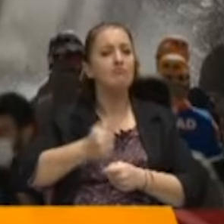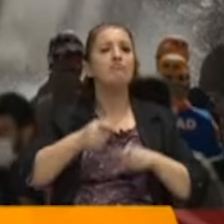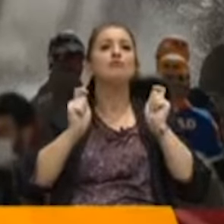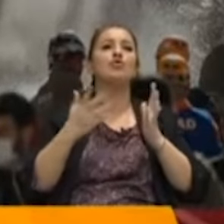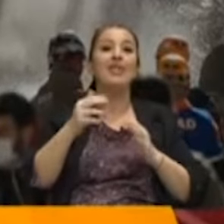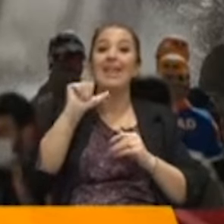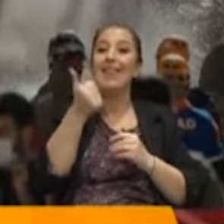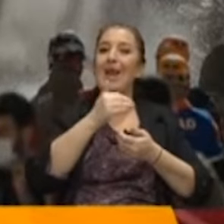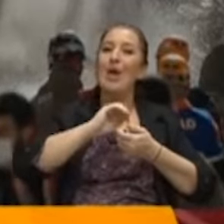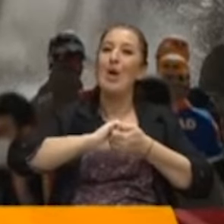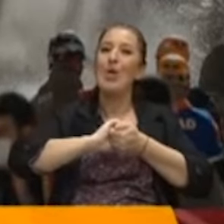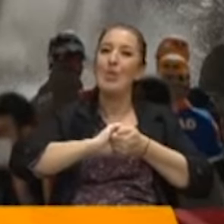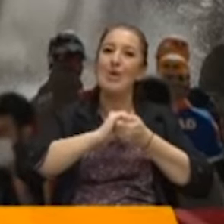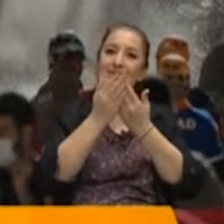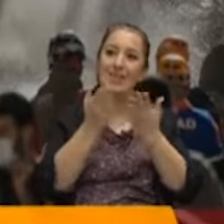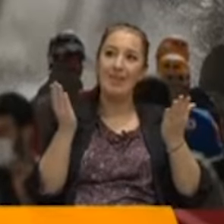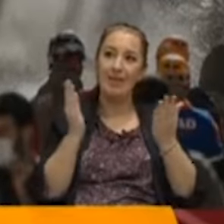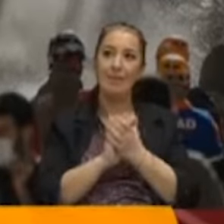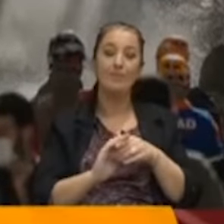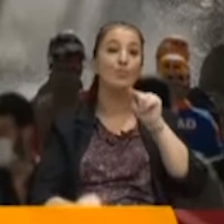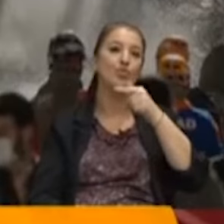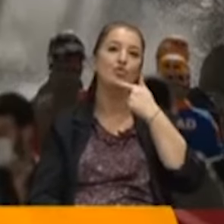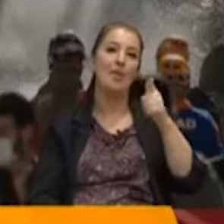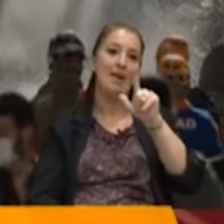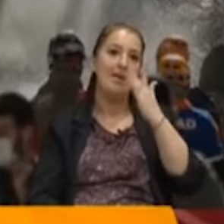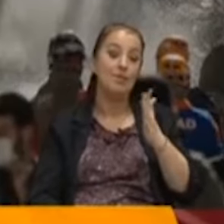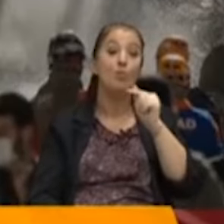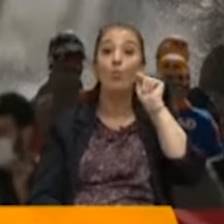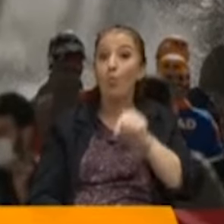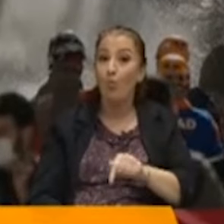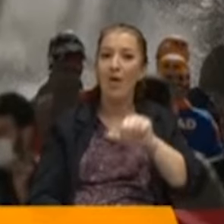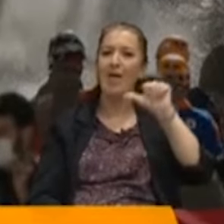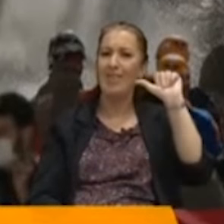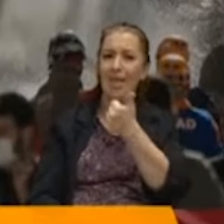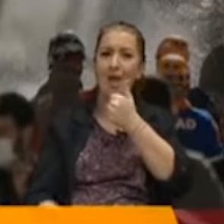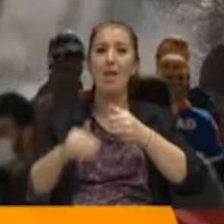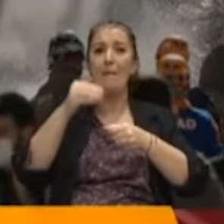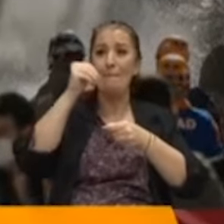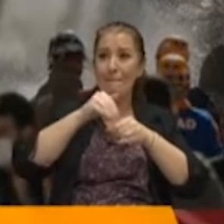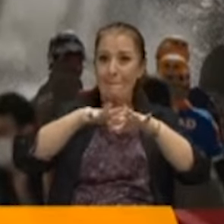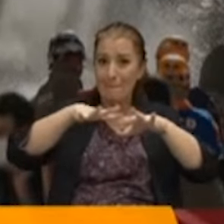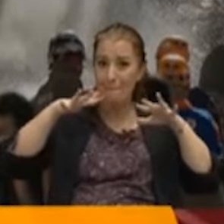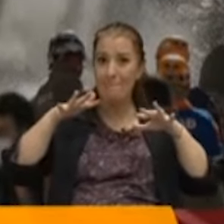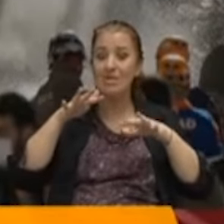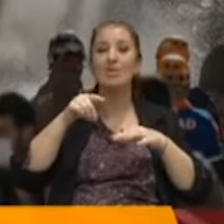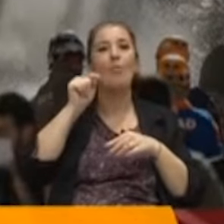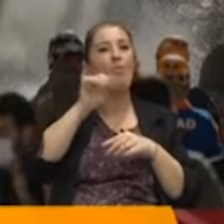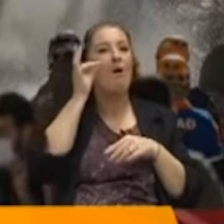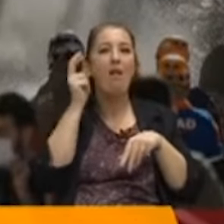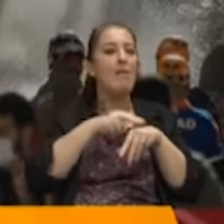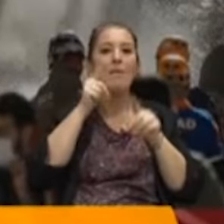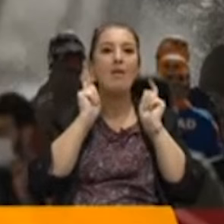dostlar, bakın burada şunu söylemek zorundayız. Bu kıymetli mecliste şunu hatırlatmak